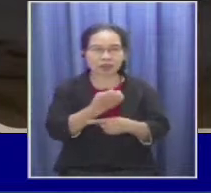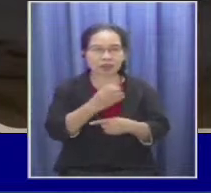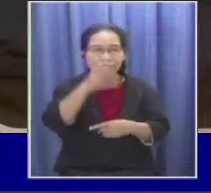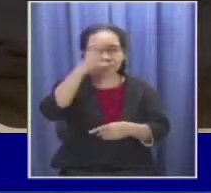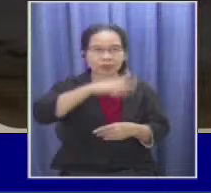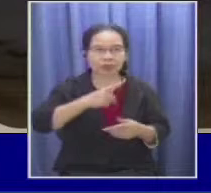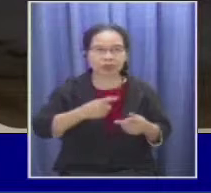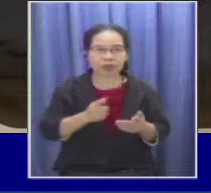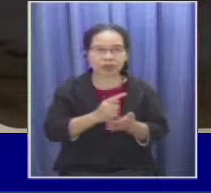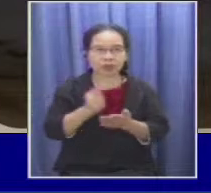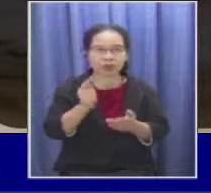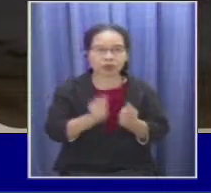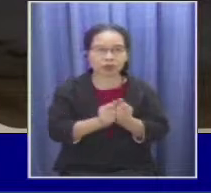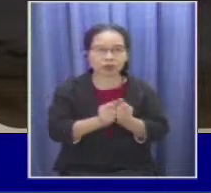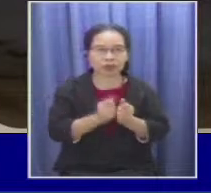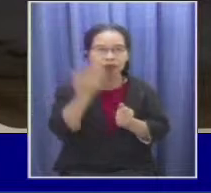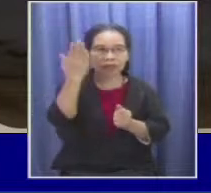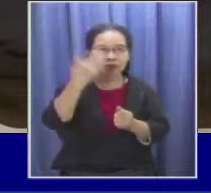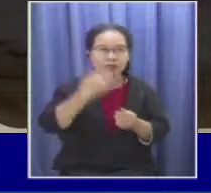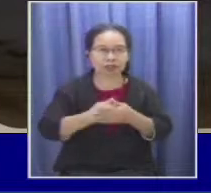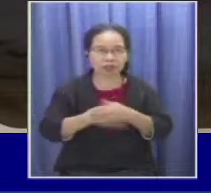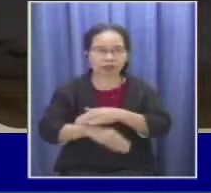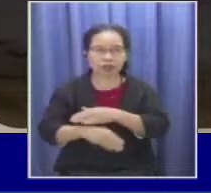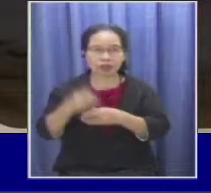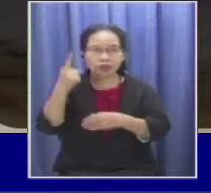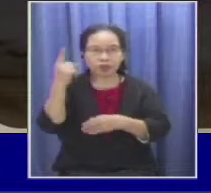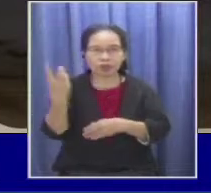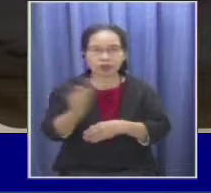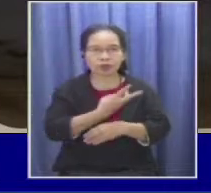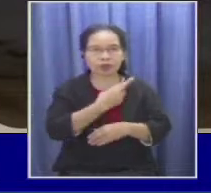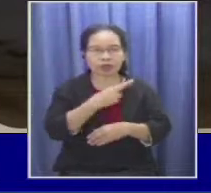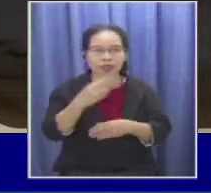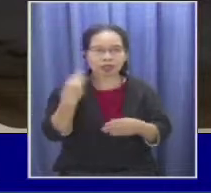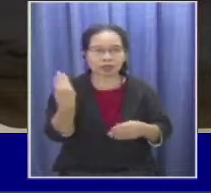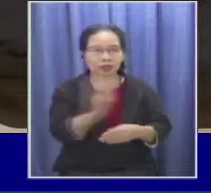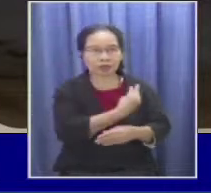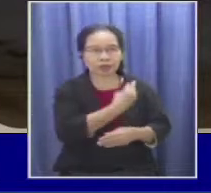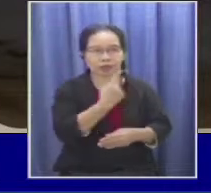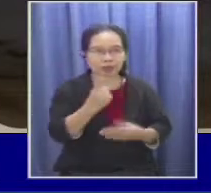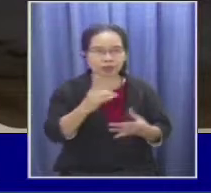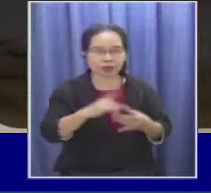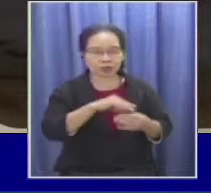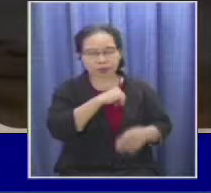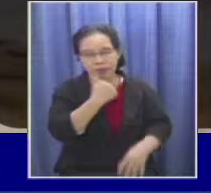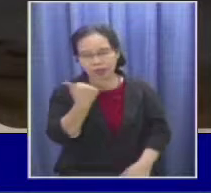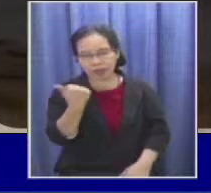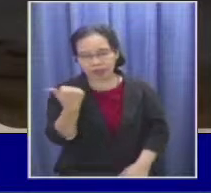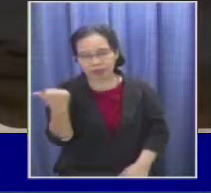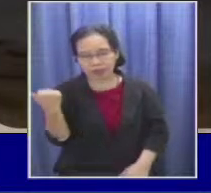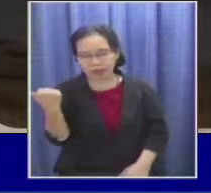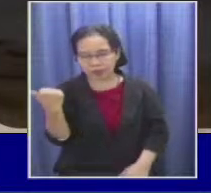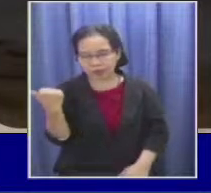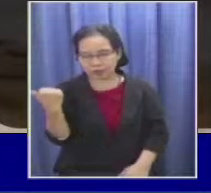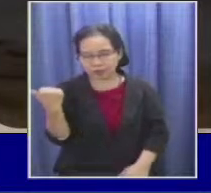biara ni ne yonko no kore every say ye no ho akwa